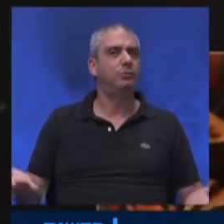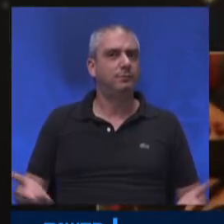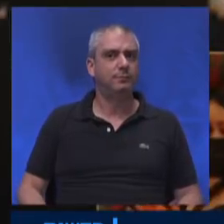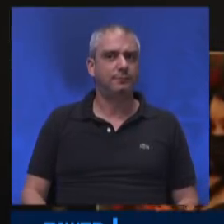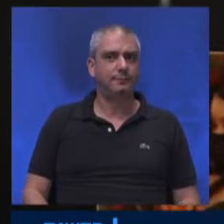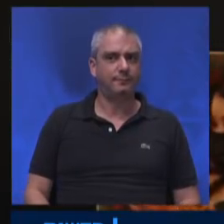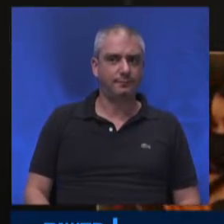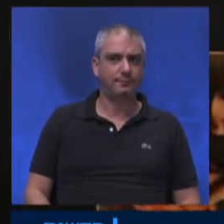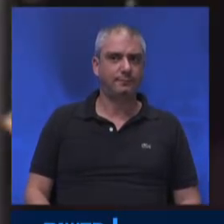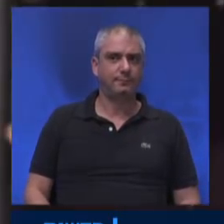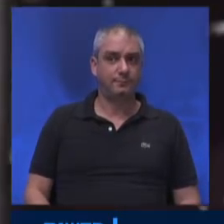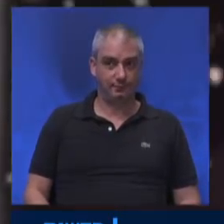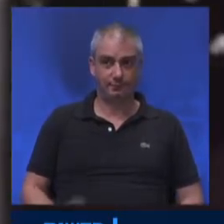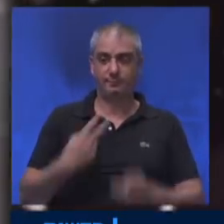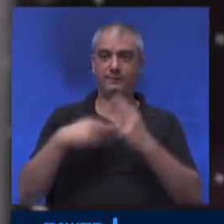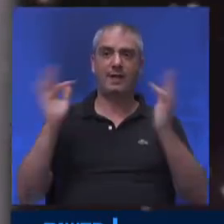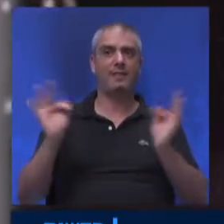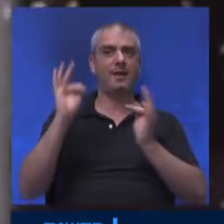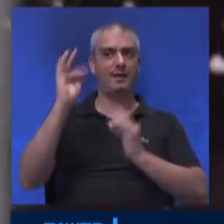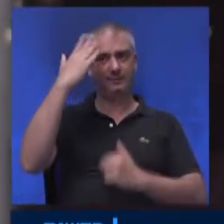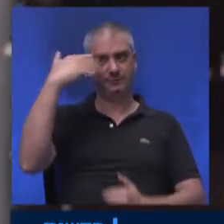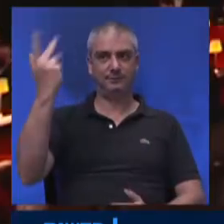Ou בחזרה לטקס היוקרתי.